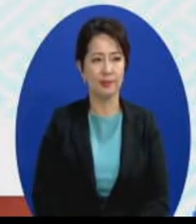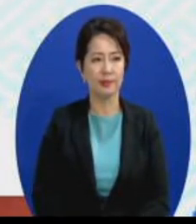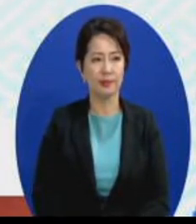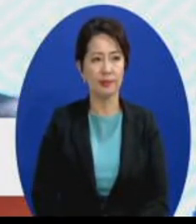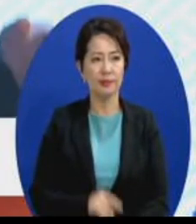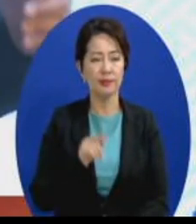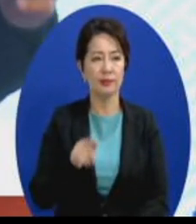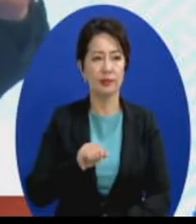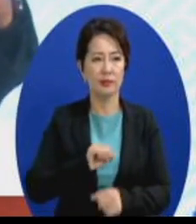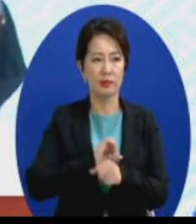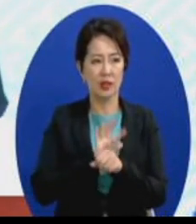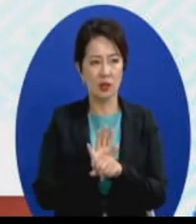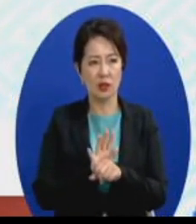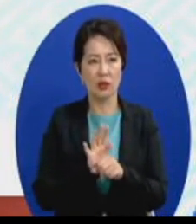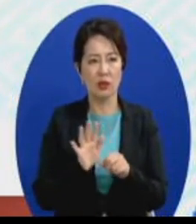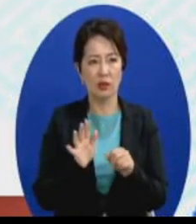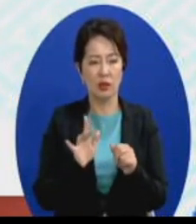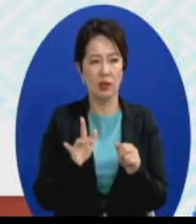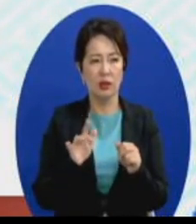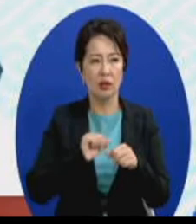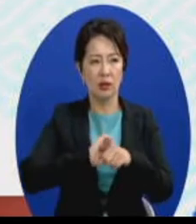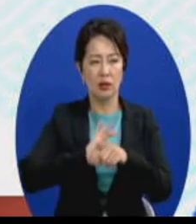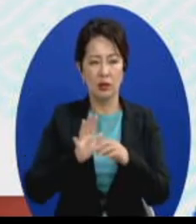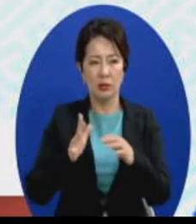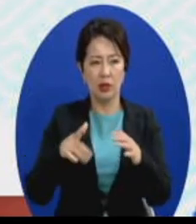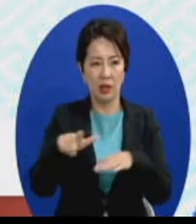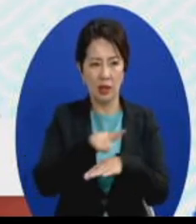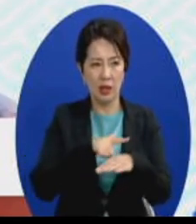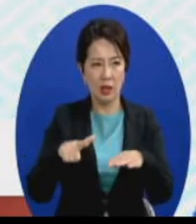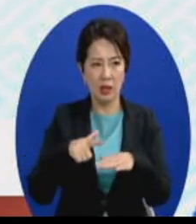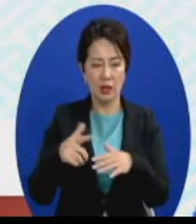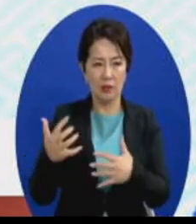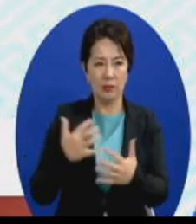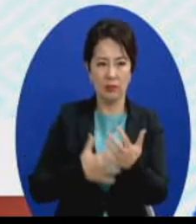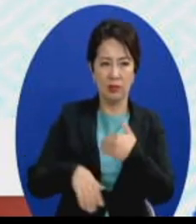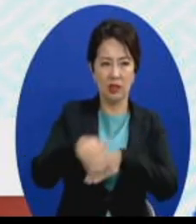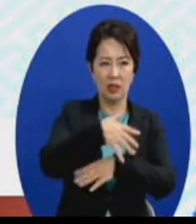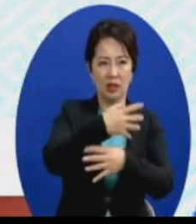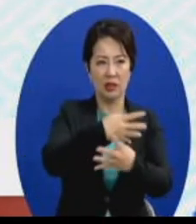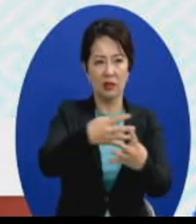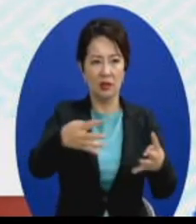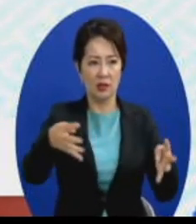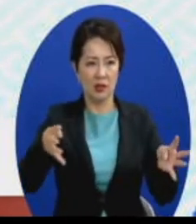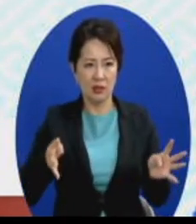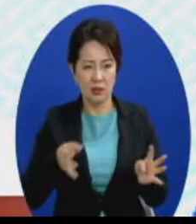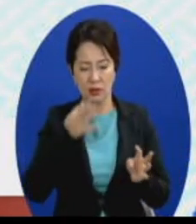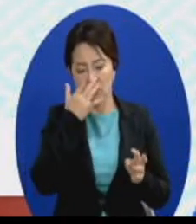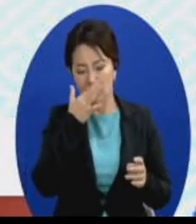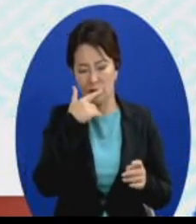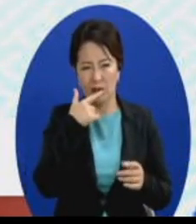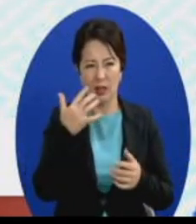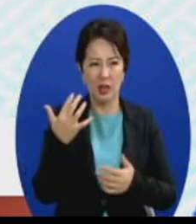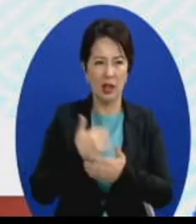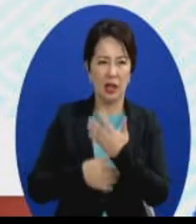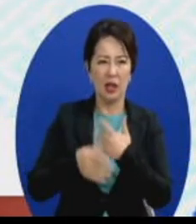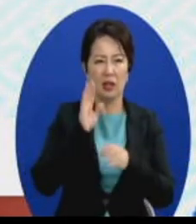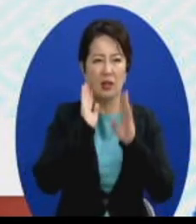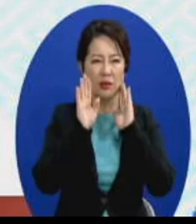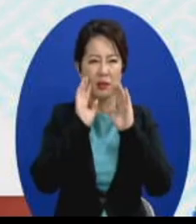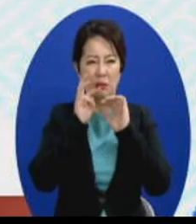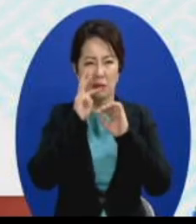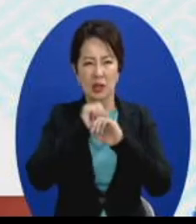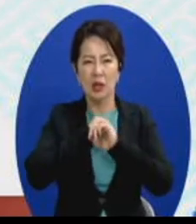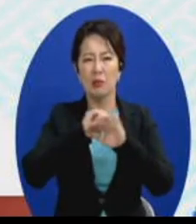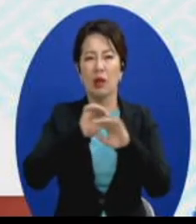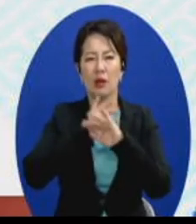Өнөөдөр тэр коронавирус нэшин татаад байгаа нь гадны нутгаар өгсөн байна. Нааш нэг тэлийн зэргийн тороо татаад авчихчихжээ. Тэгэхээр янз бүрийн хутлааны мэдээллийг нь фейсбүүкөөр